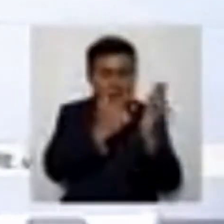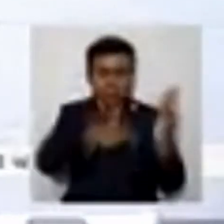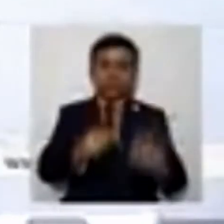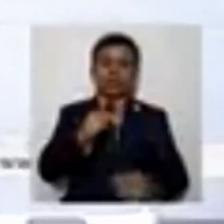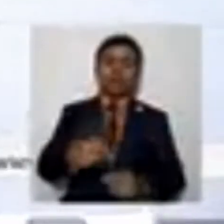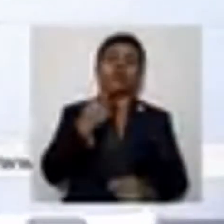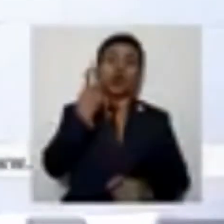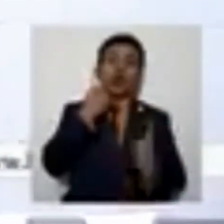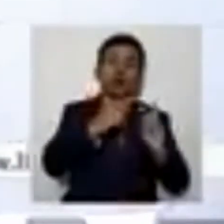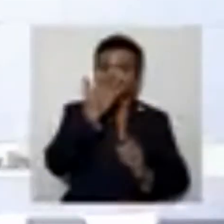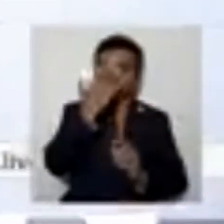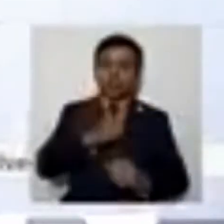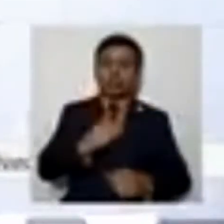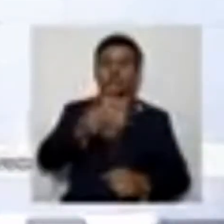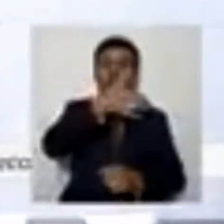81434টি।